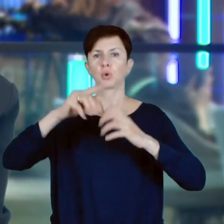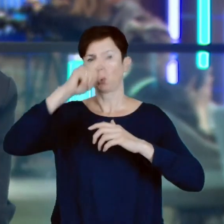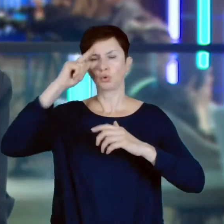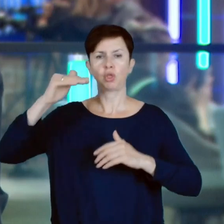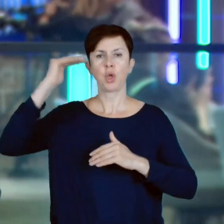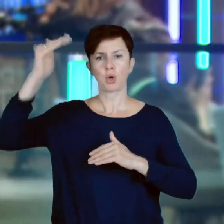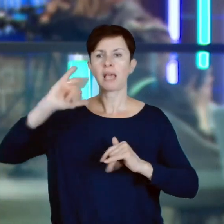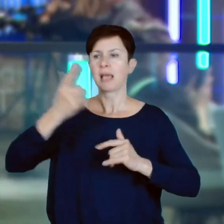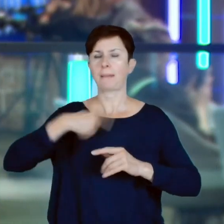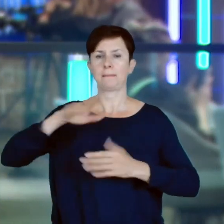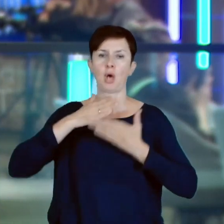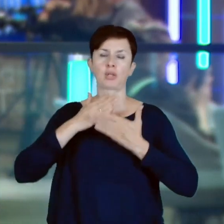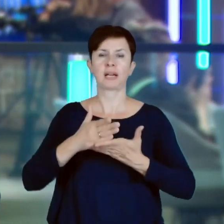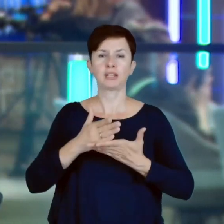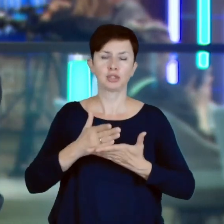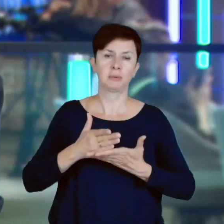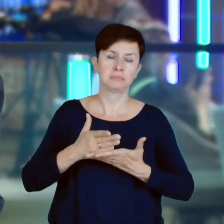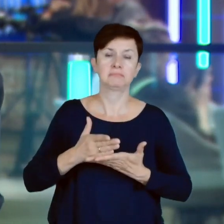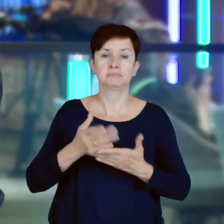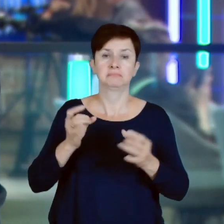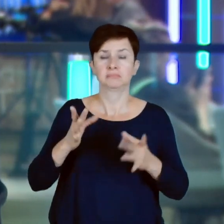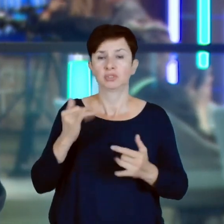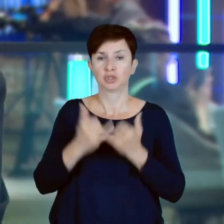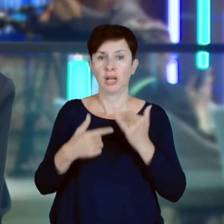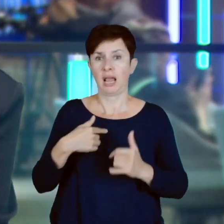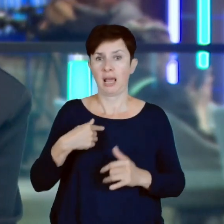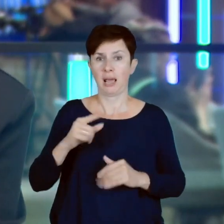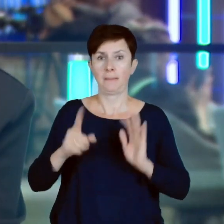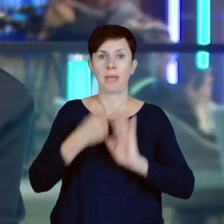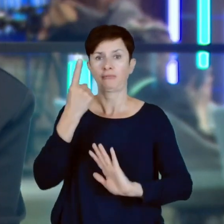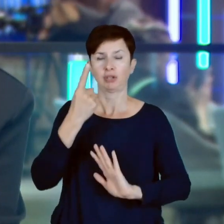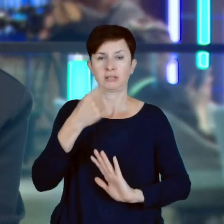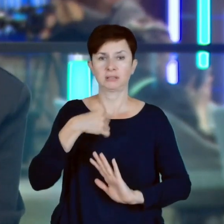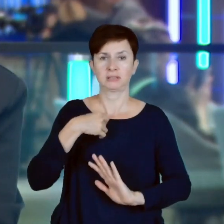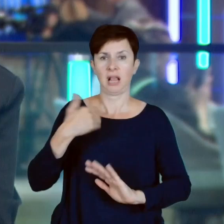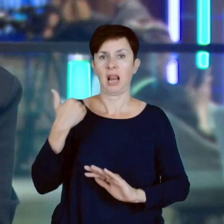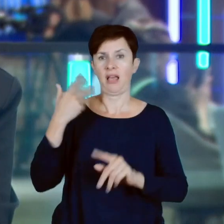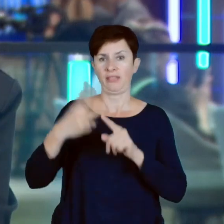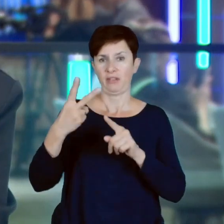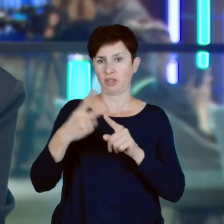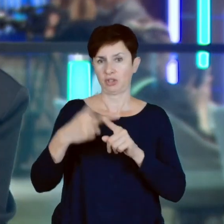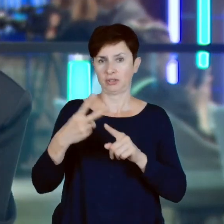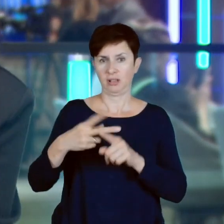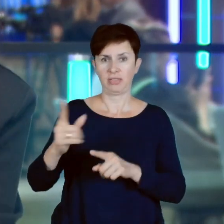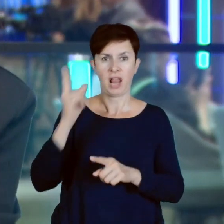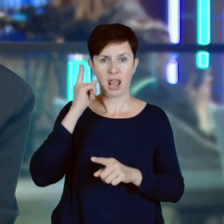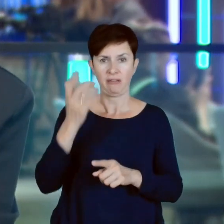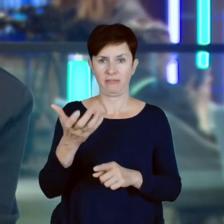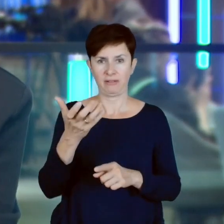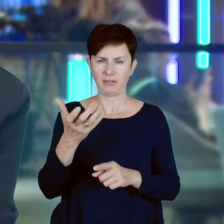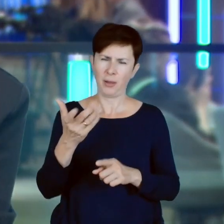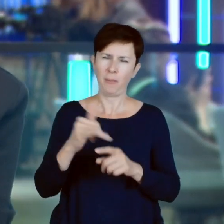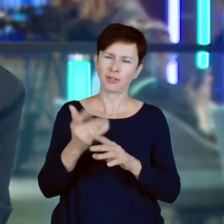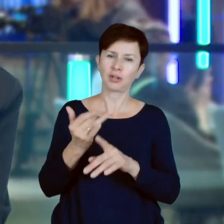i jeżeli ja na przykład po raz pierwszy dostałam telefon w wieku 20 lat, prawda, no to może trochę wcześniej,